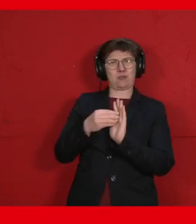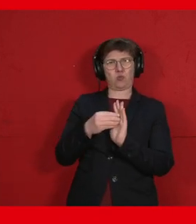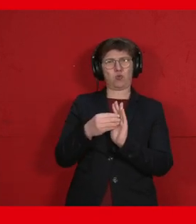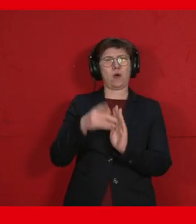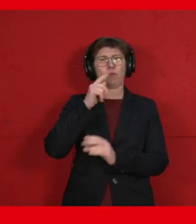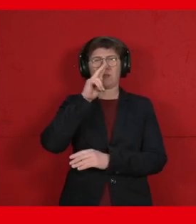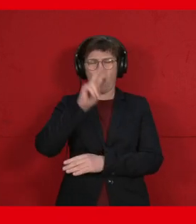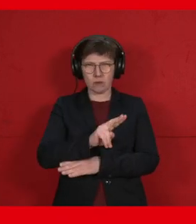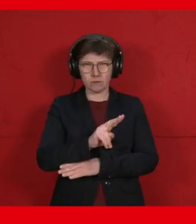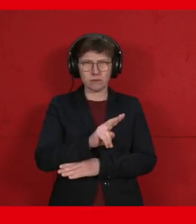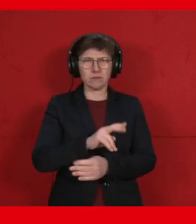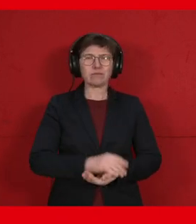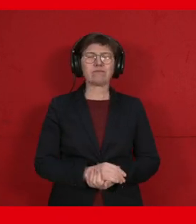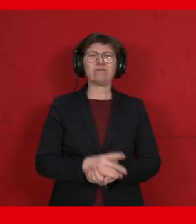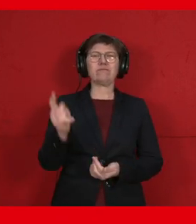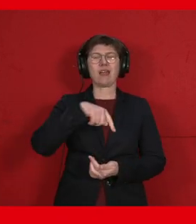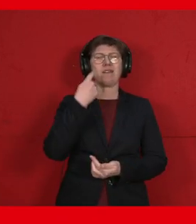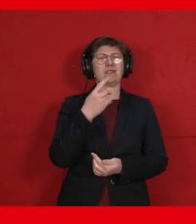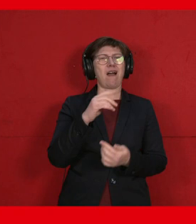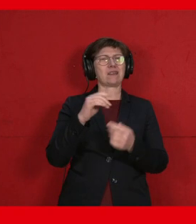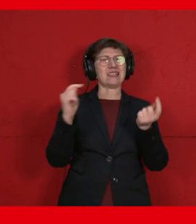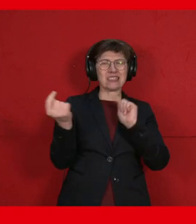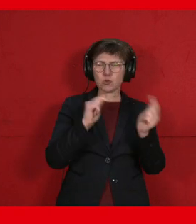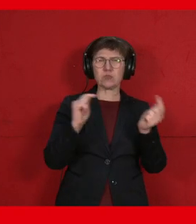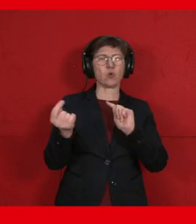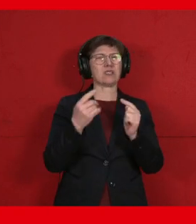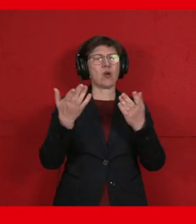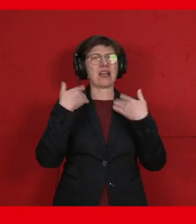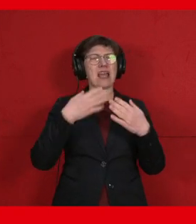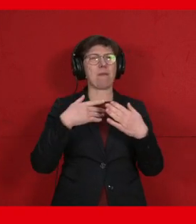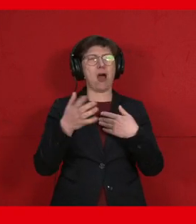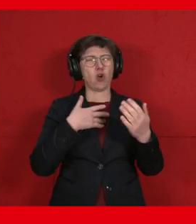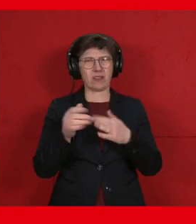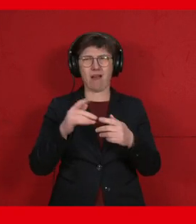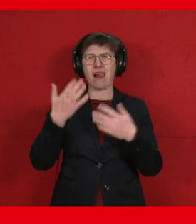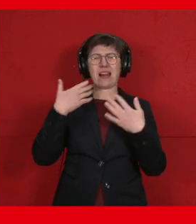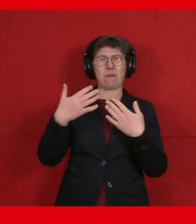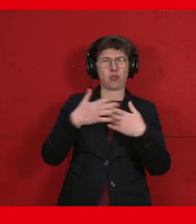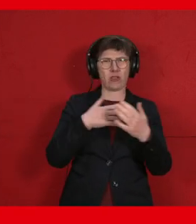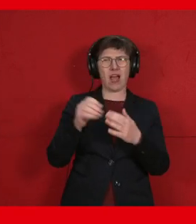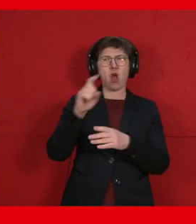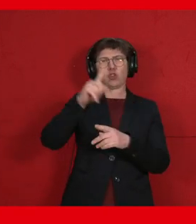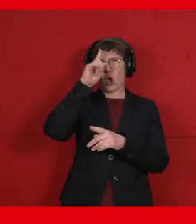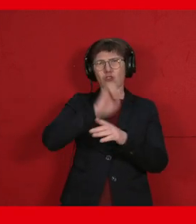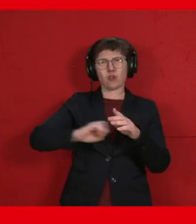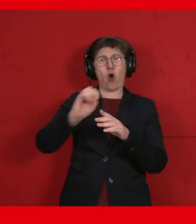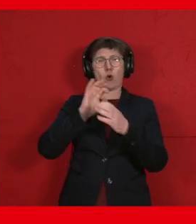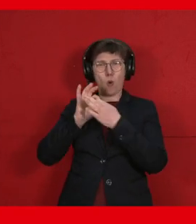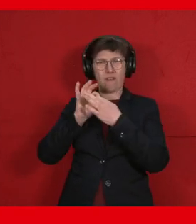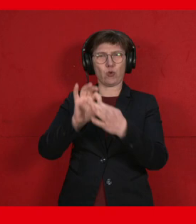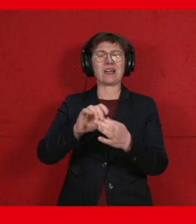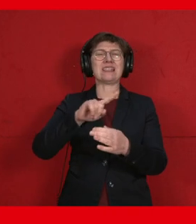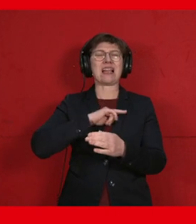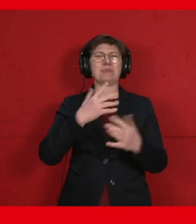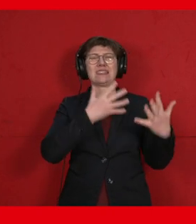den wir auch berücksichtigen müssen. Wir meinen jetzt bei der ganzen Diskussion Klimaneutralität, dass wir in Deutschland und in Europa führend sind. Ich habe